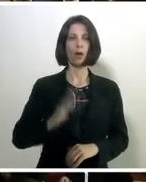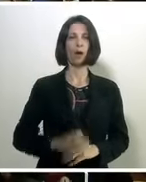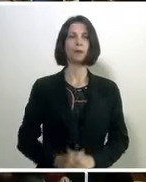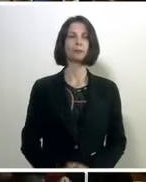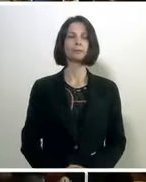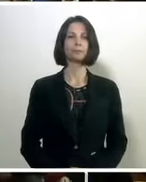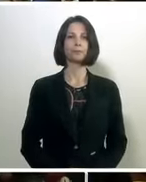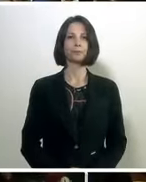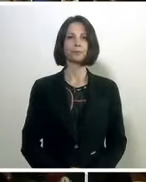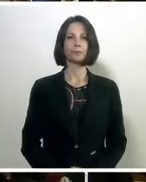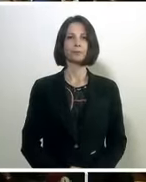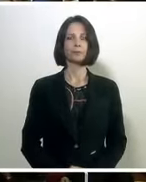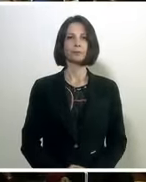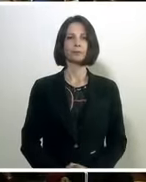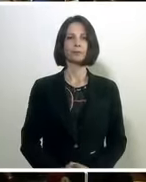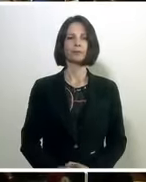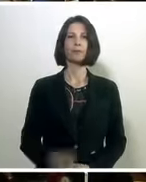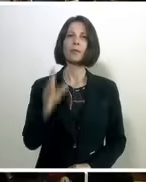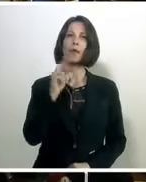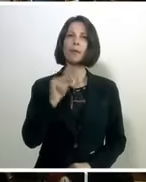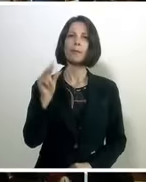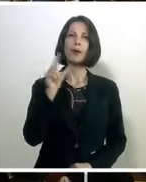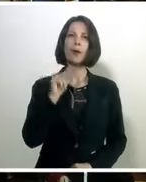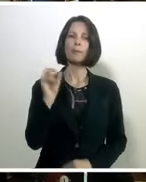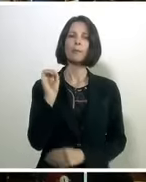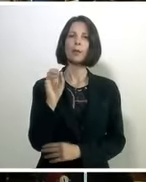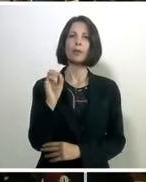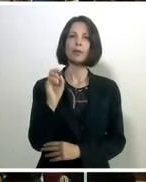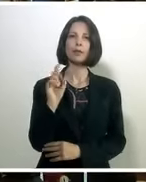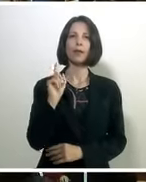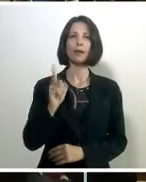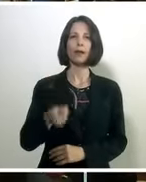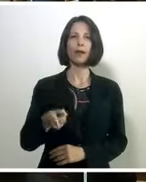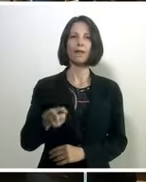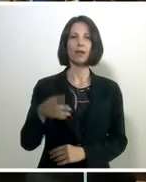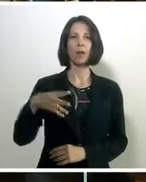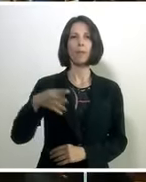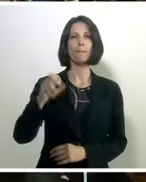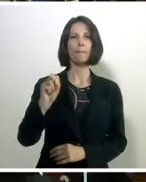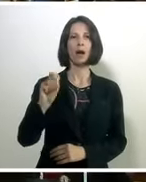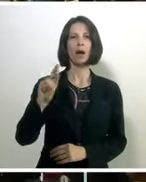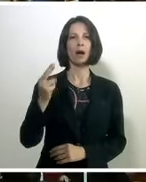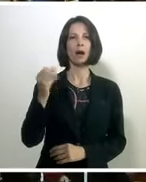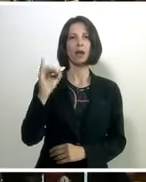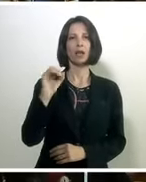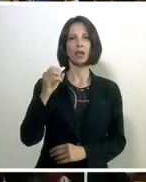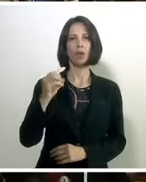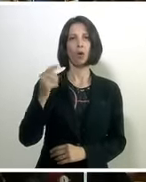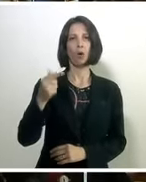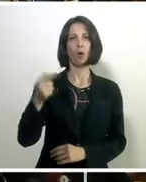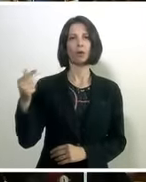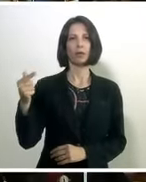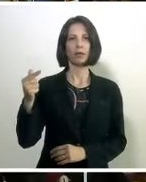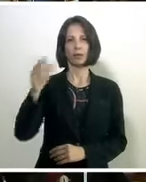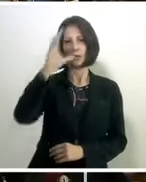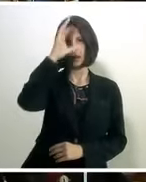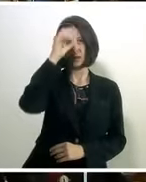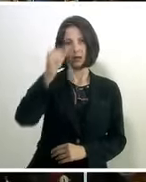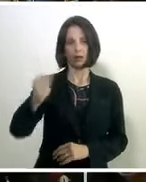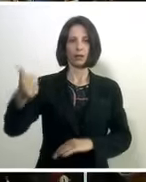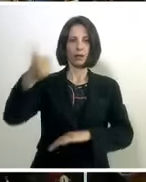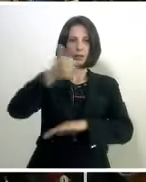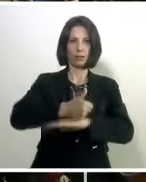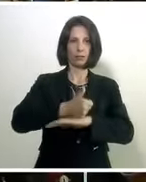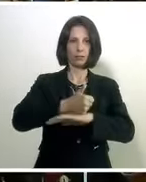Berlinguer prende la parola il professor Gavino Mariotti magnifico rettore dell'Università degli Studi di Sassari